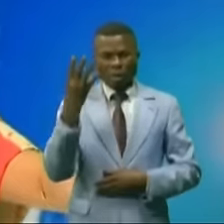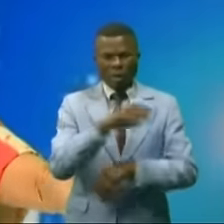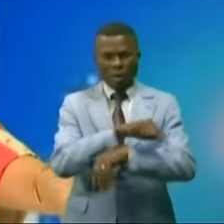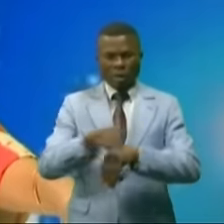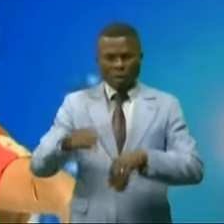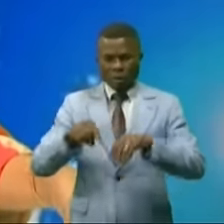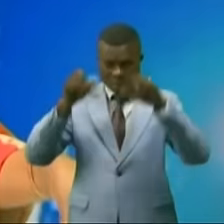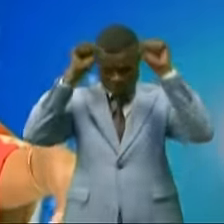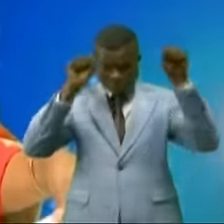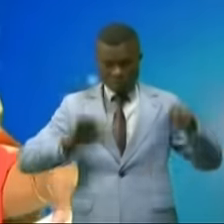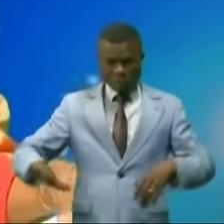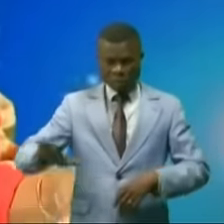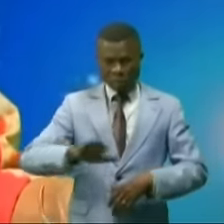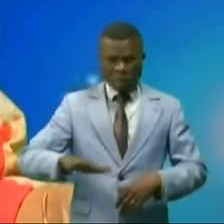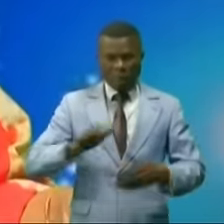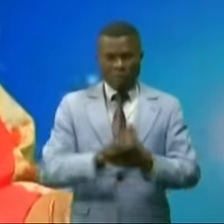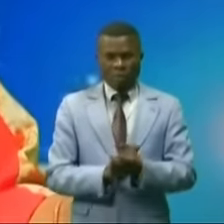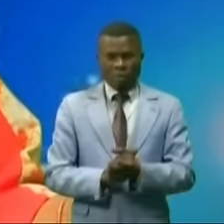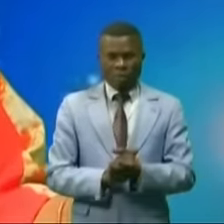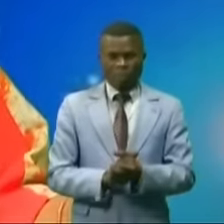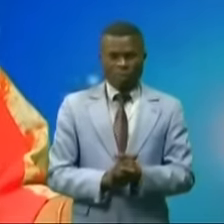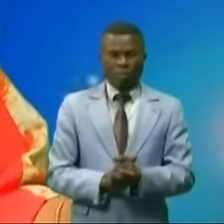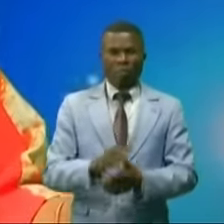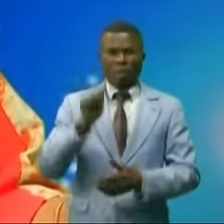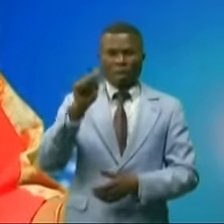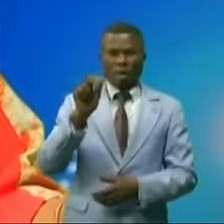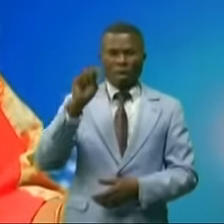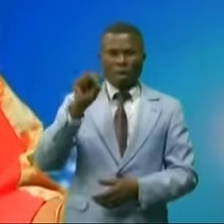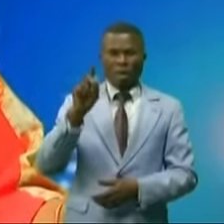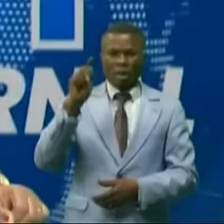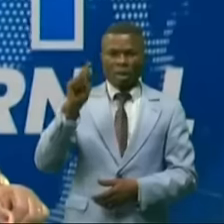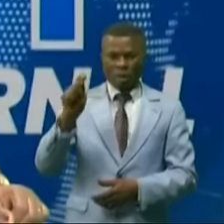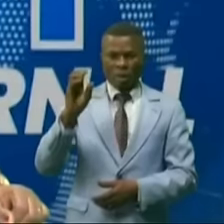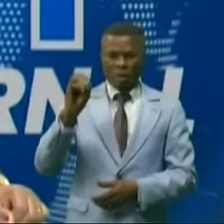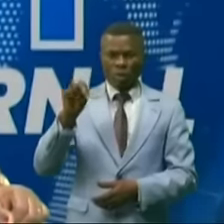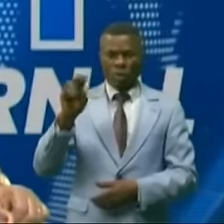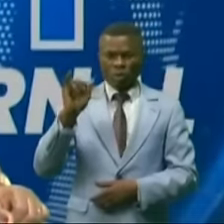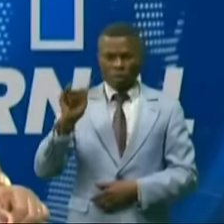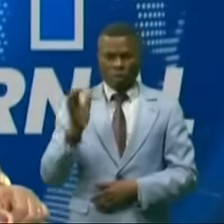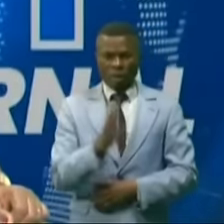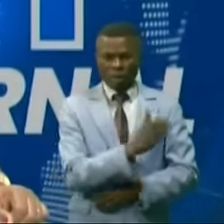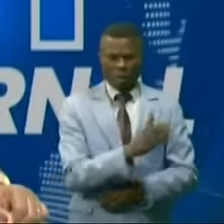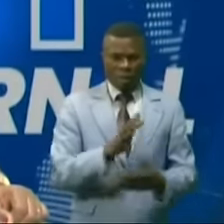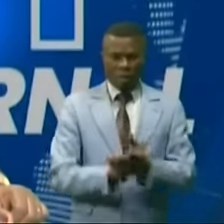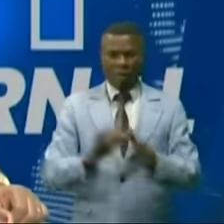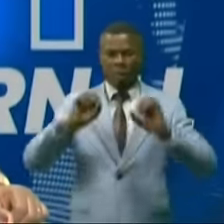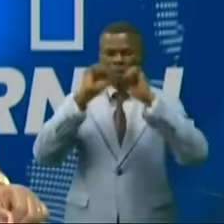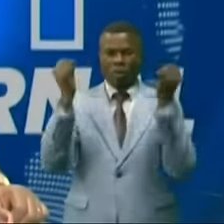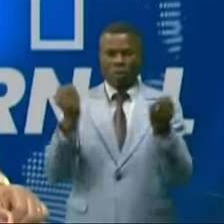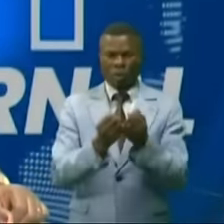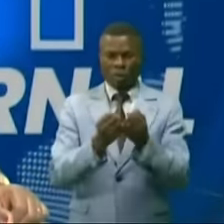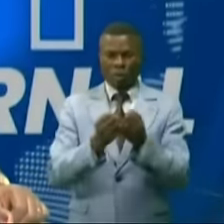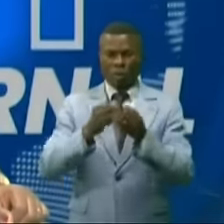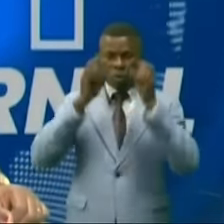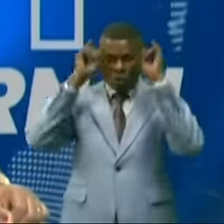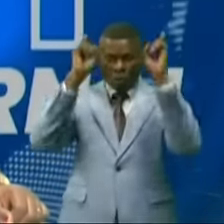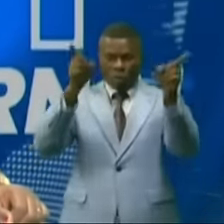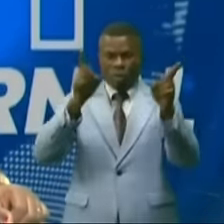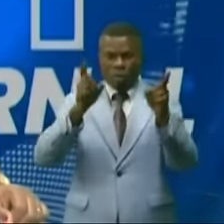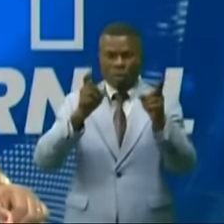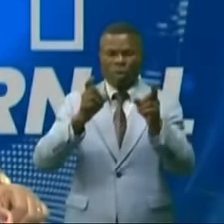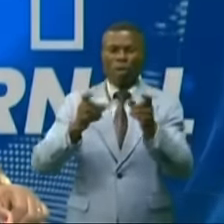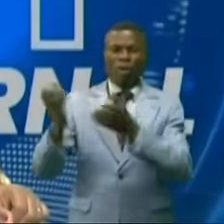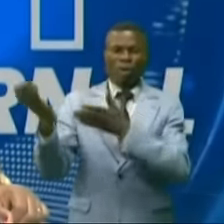cabinet du président de la République, Anthony Kinzo Kamole. La société de transport Transco